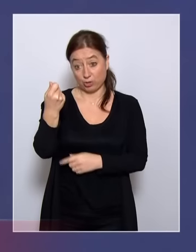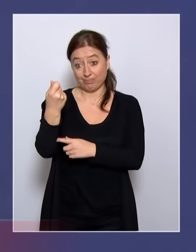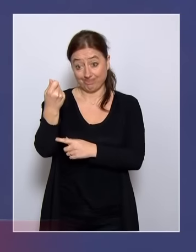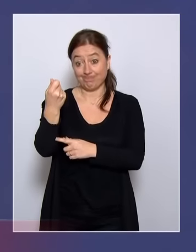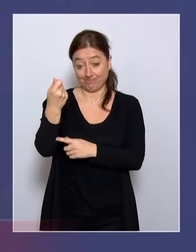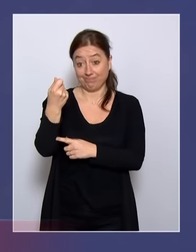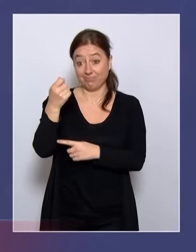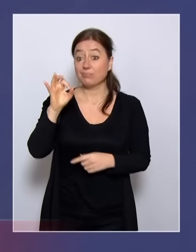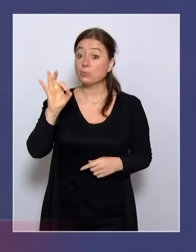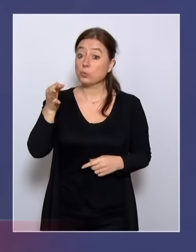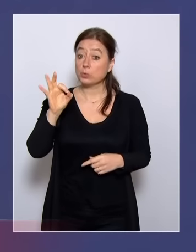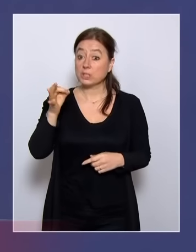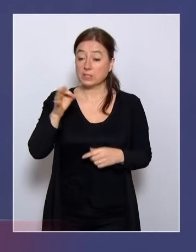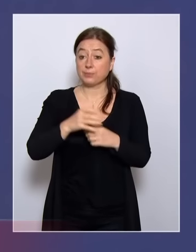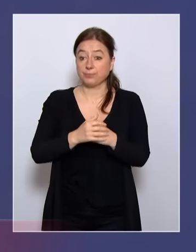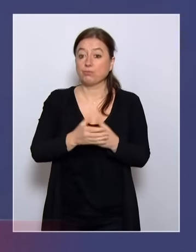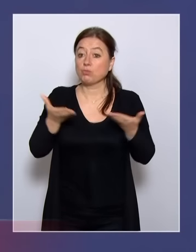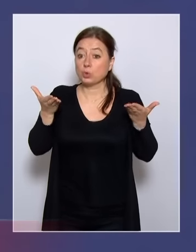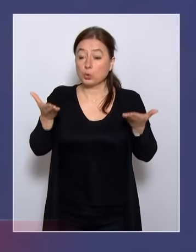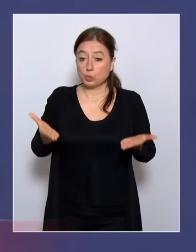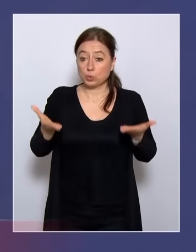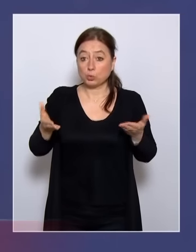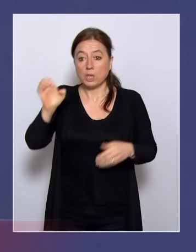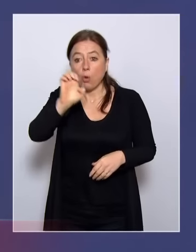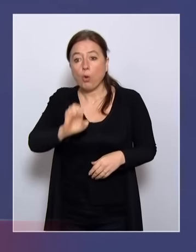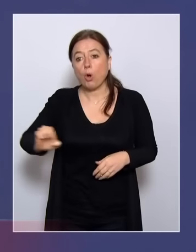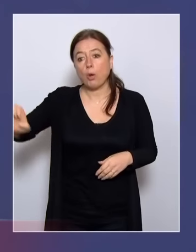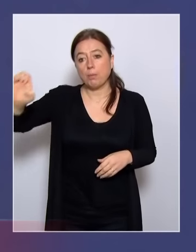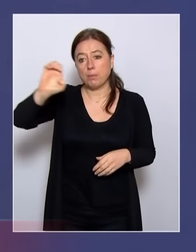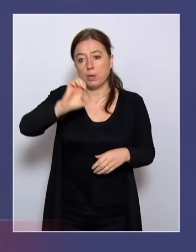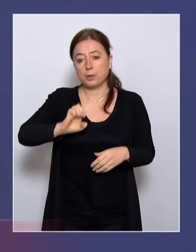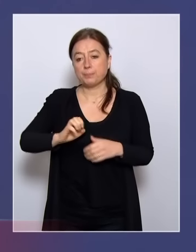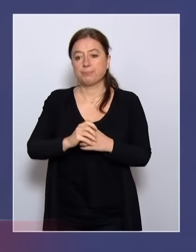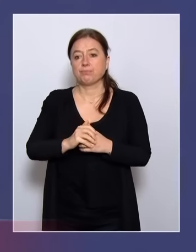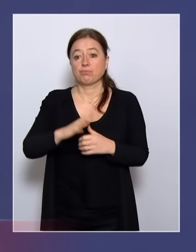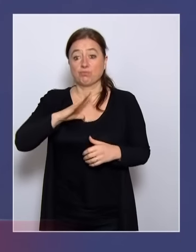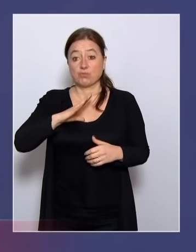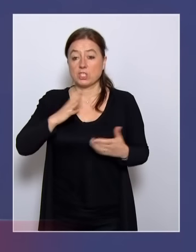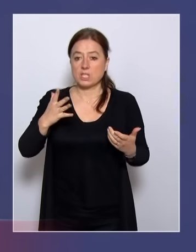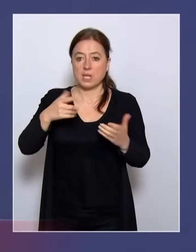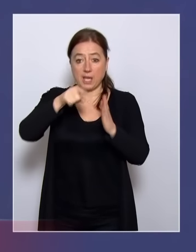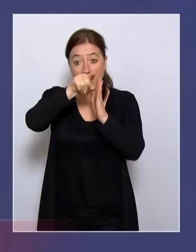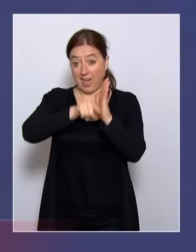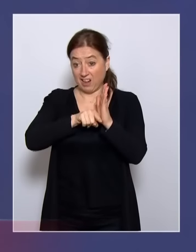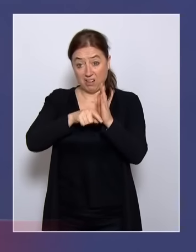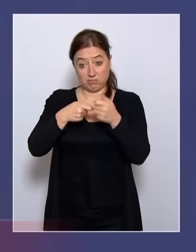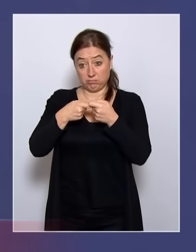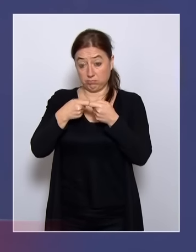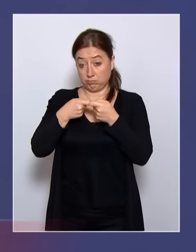oui, nous avons aujourd'hui en Europe des règles du jeu qui ne sont plus adaptées.